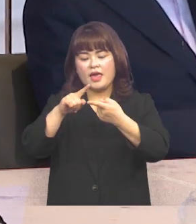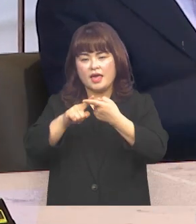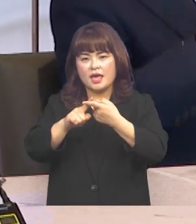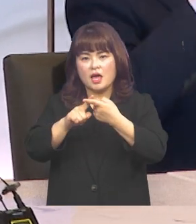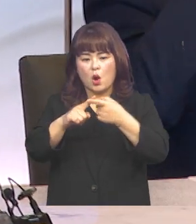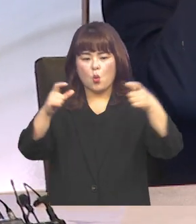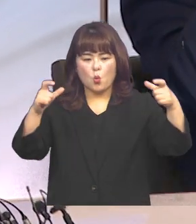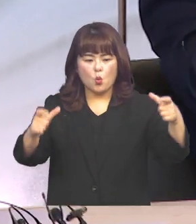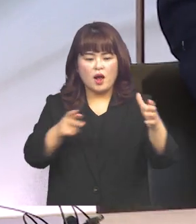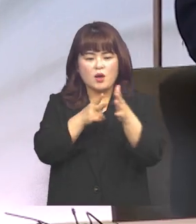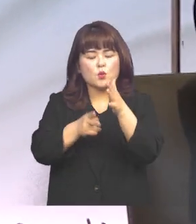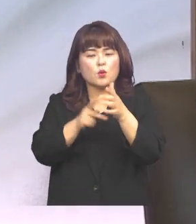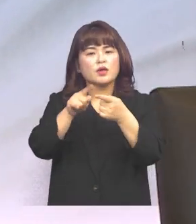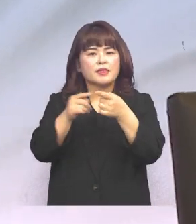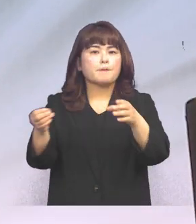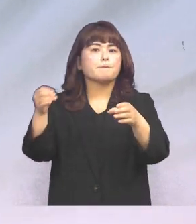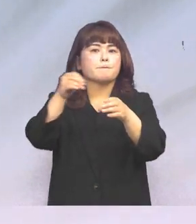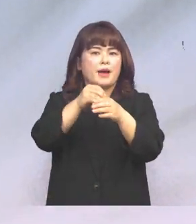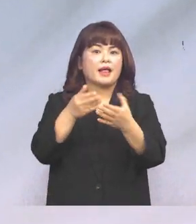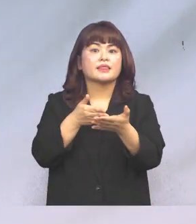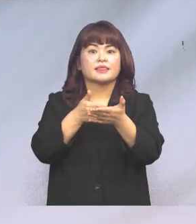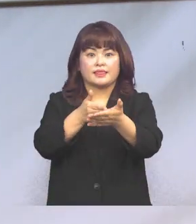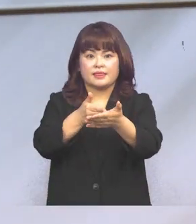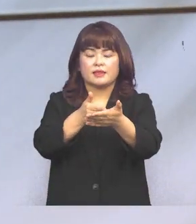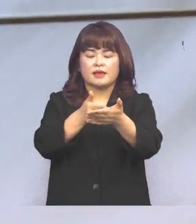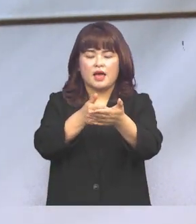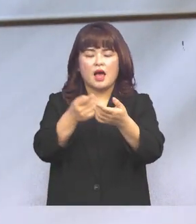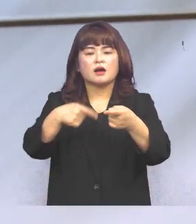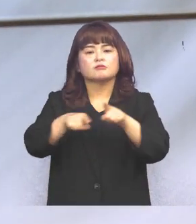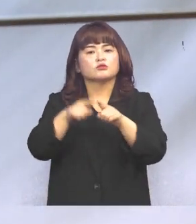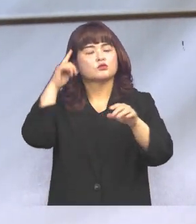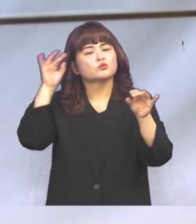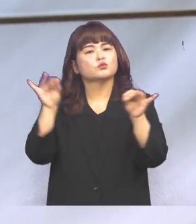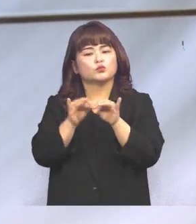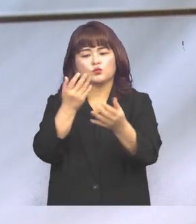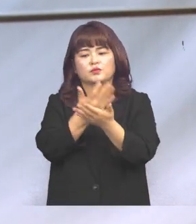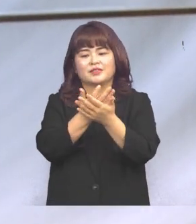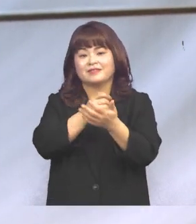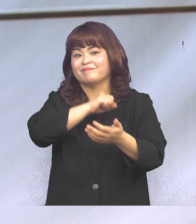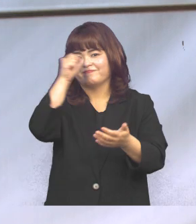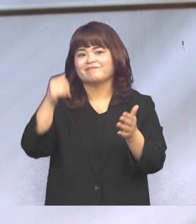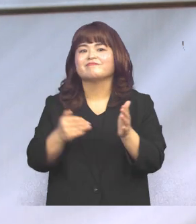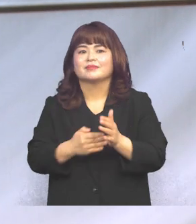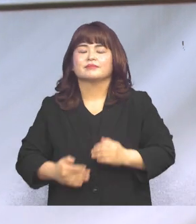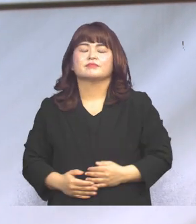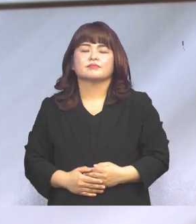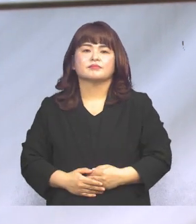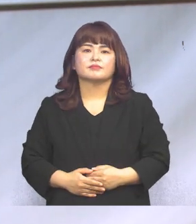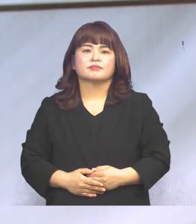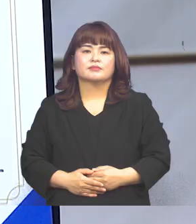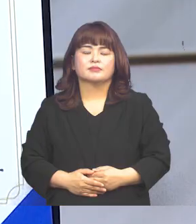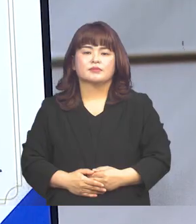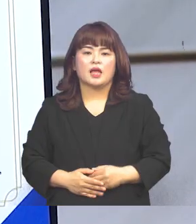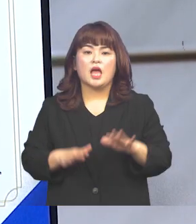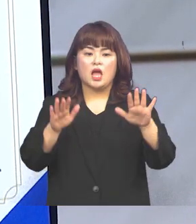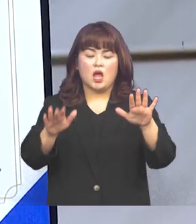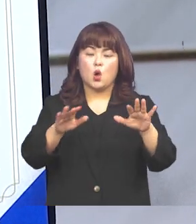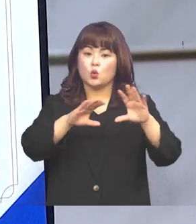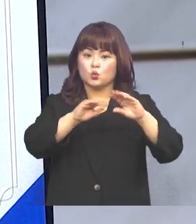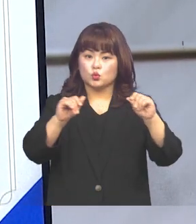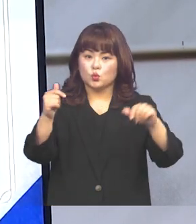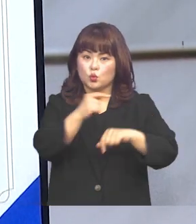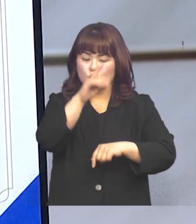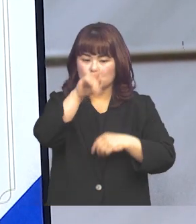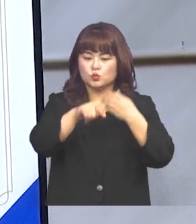구축계획, 광역철도 사업에 반영해 줄 것을 요청하는 공동 건의문을 채택했습니다. 한편 국토부는